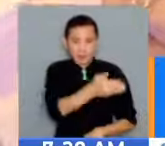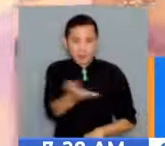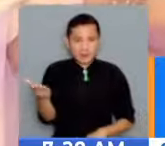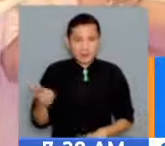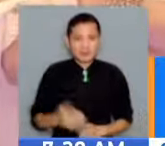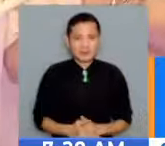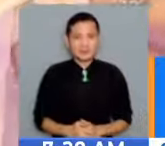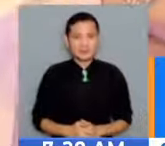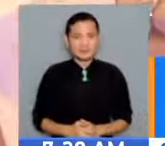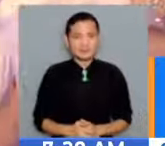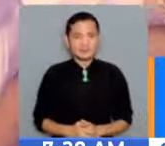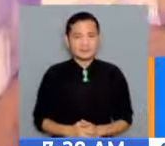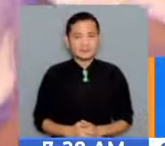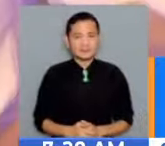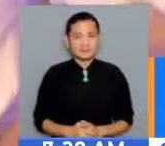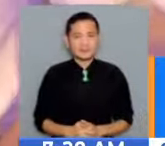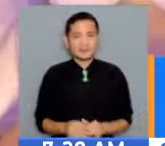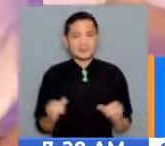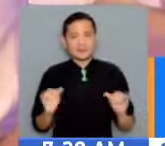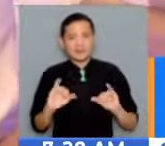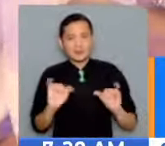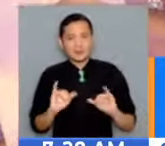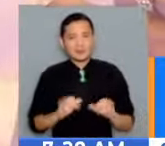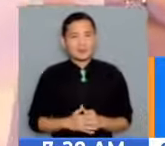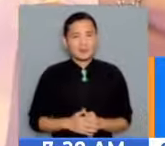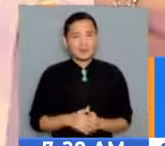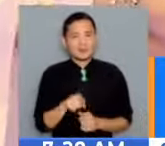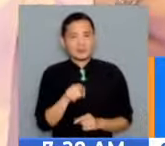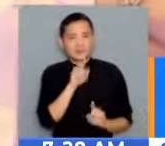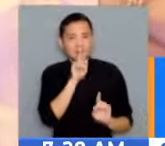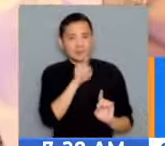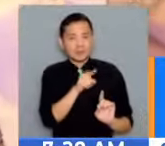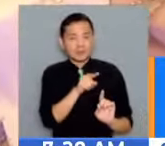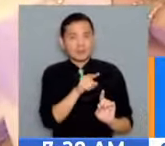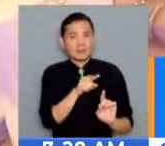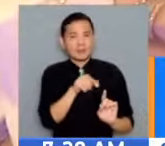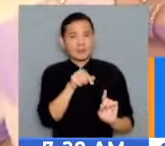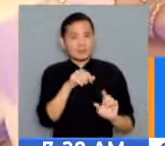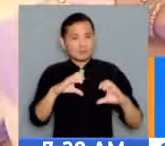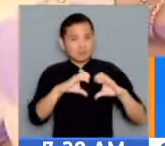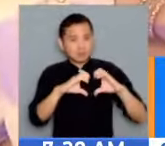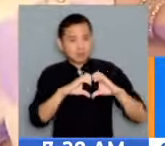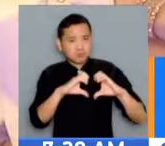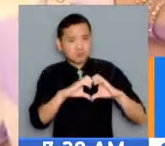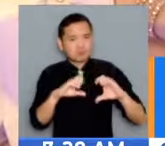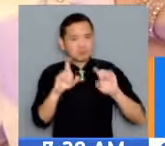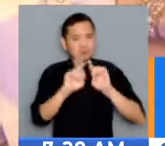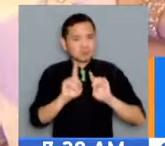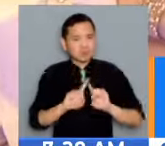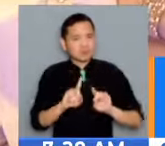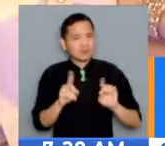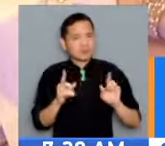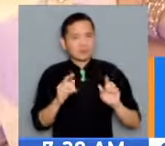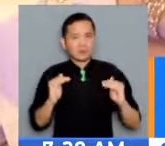Iniwan namin na lubos at malunasan ang mga problema nyo. At least kahit sa sandaling panahon, maitakas namin kayo doon at malibang.